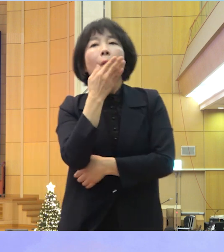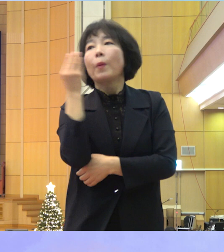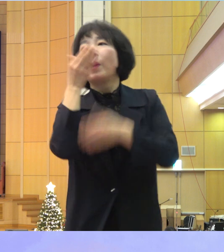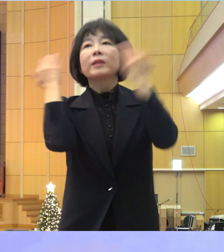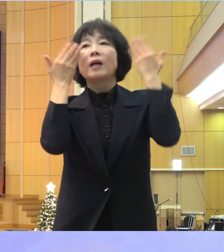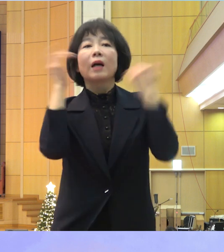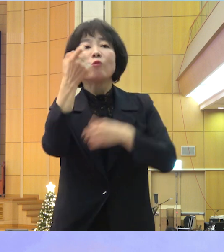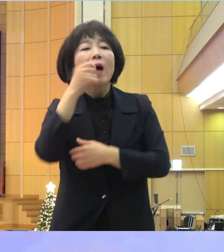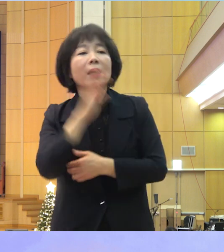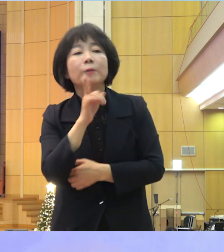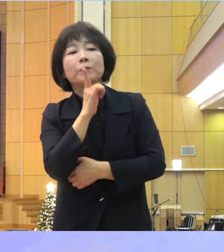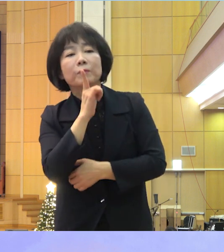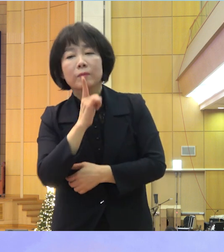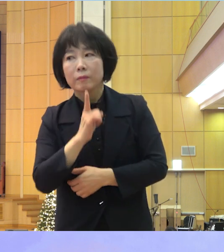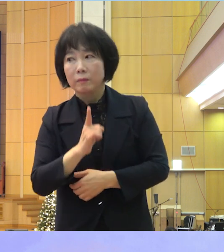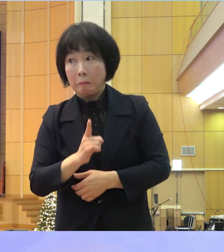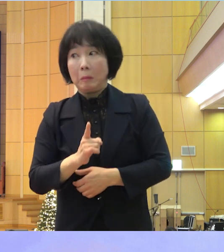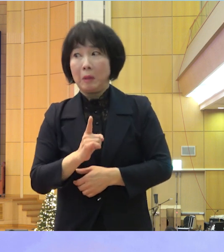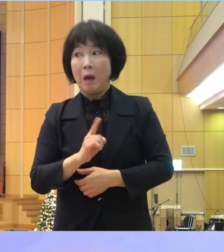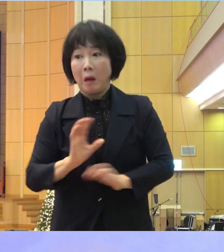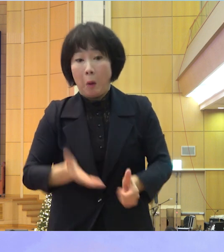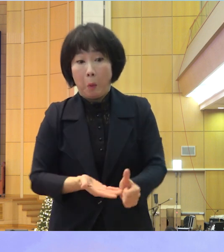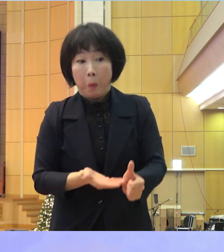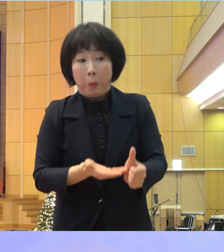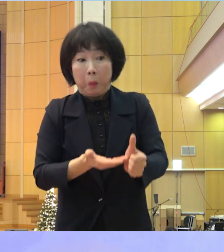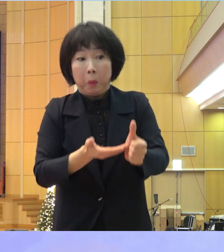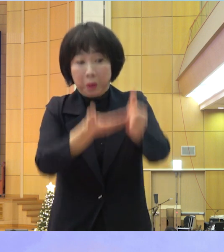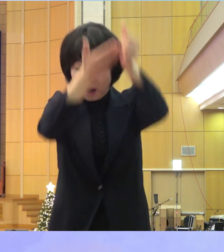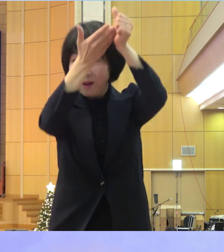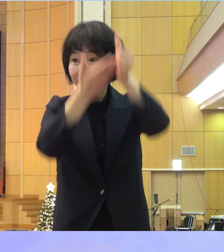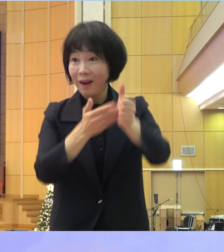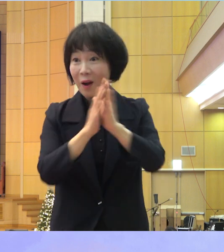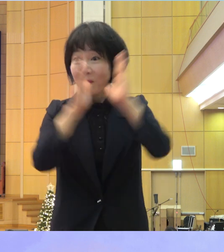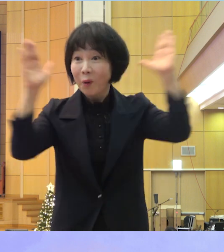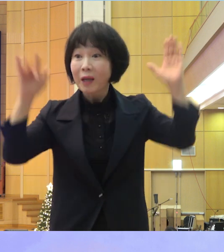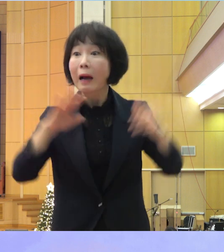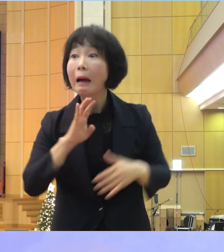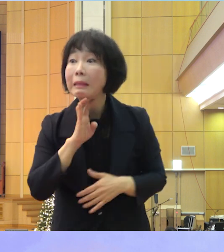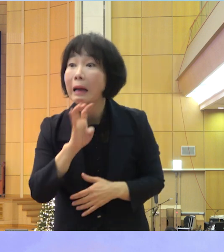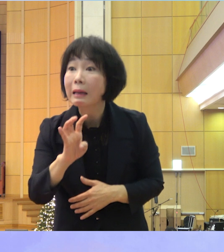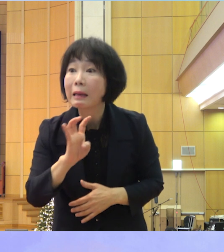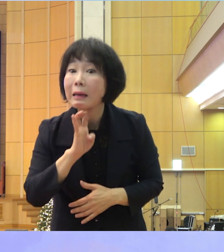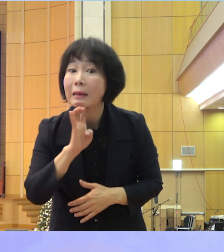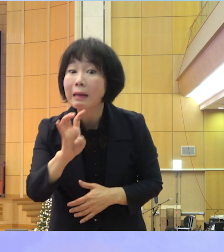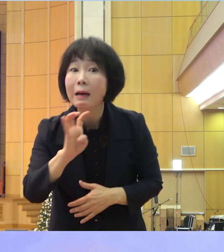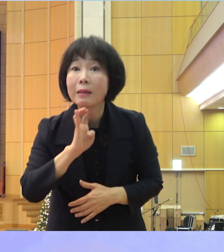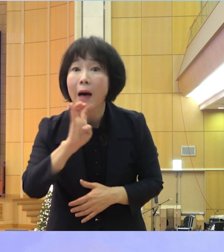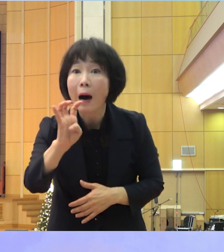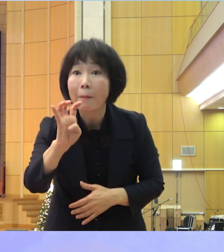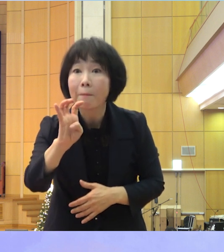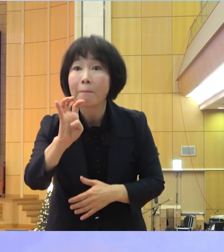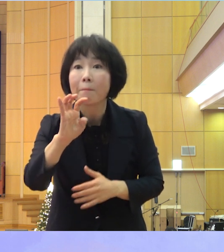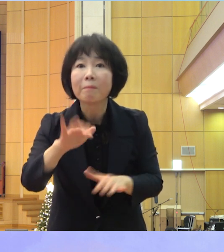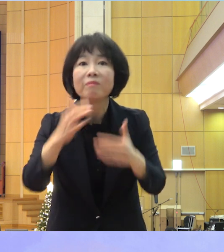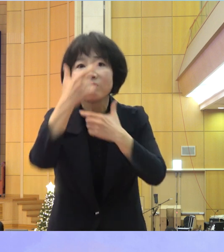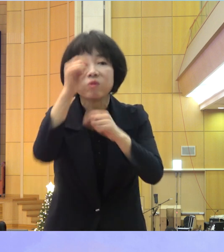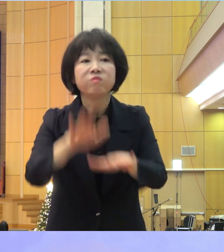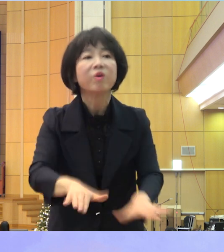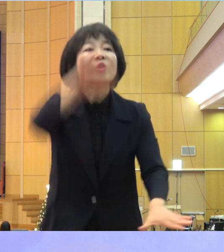아니요. 이렇게 해서 성장했는데 40세 때 믿음으로 성장한